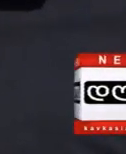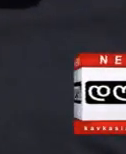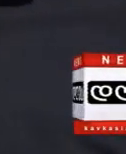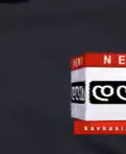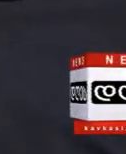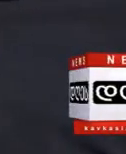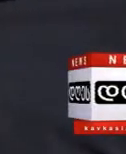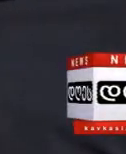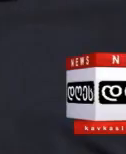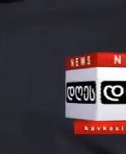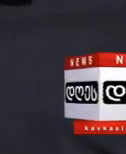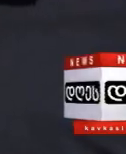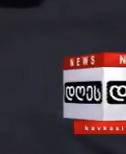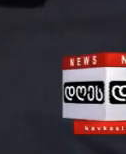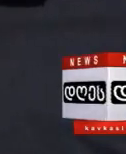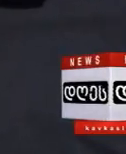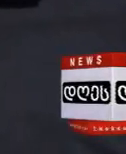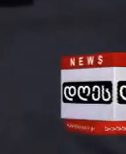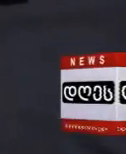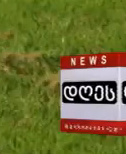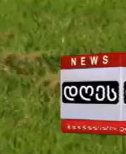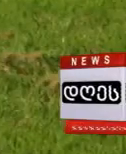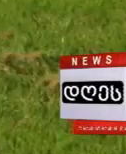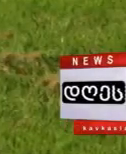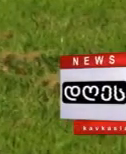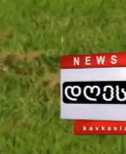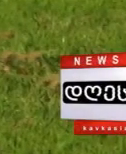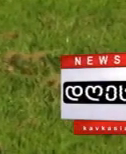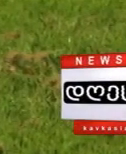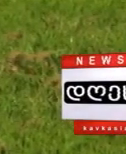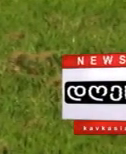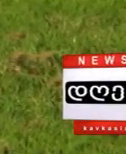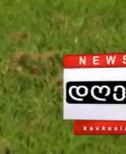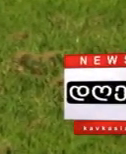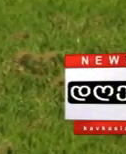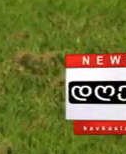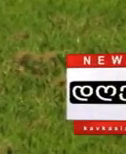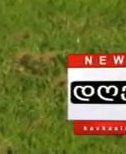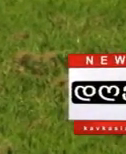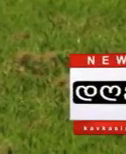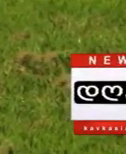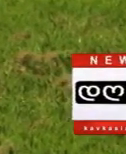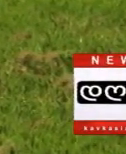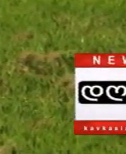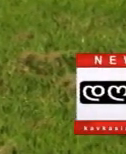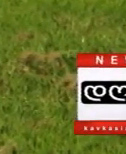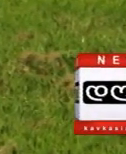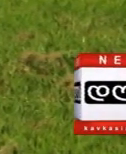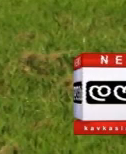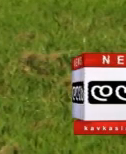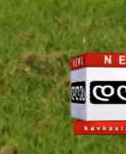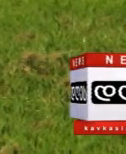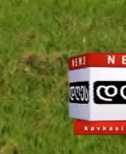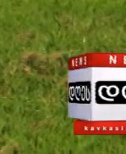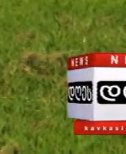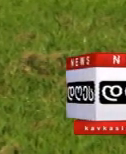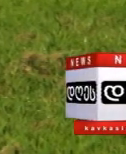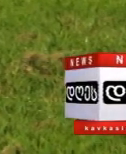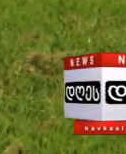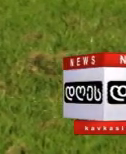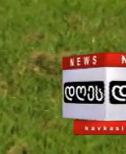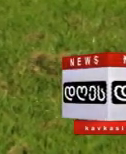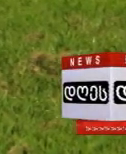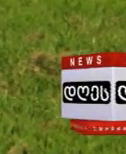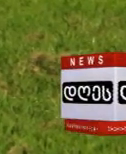უნარის განვითარებაზე იყოს მიმართული. ჩვენთვის ძალიან დიდი გამოწვევაა, რადგან მსგავსი პრაქტიკა არ